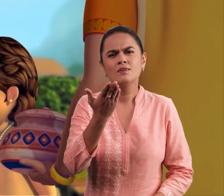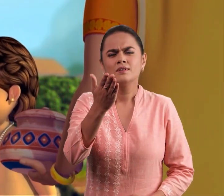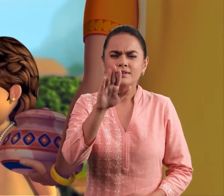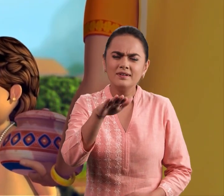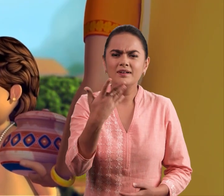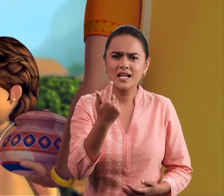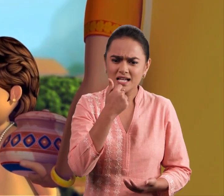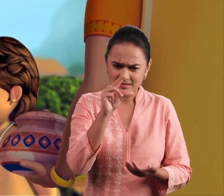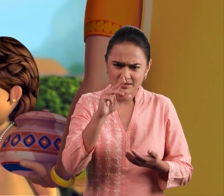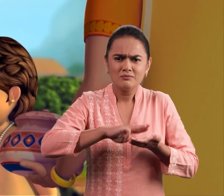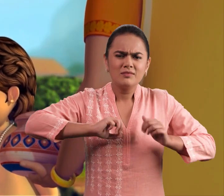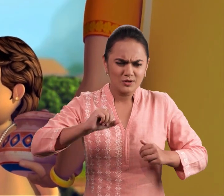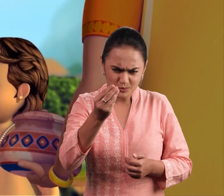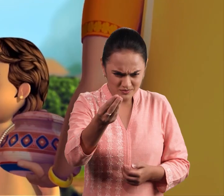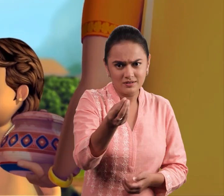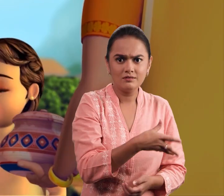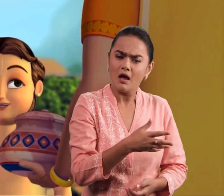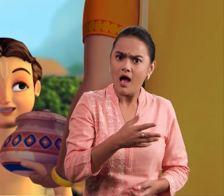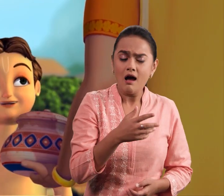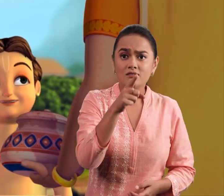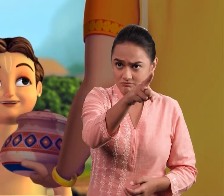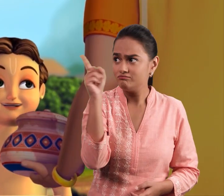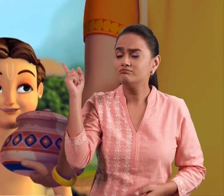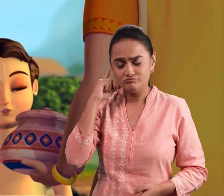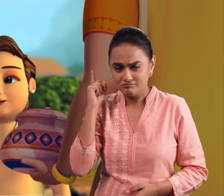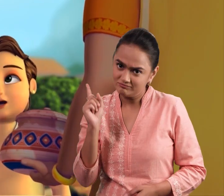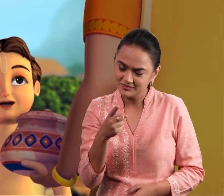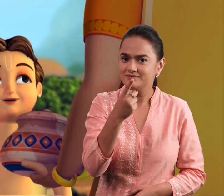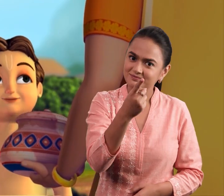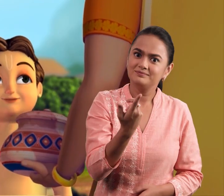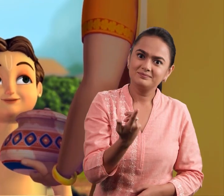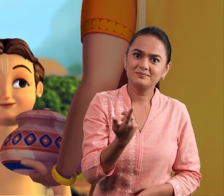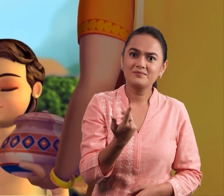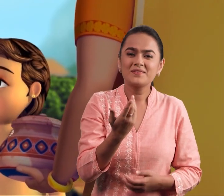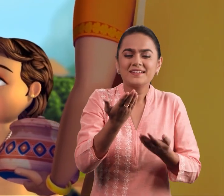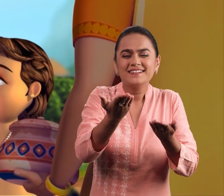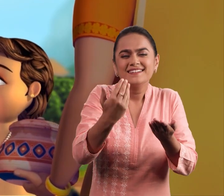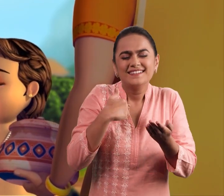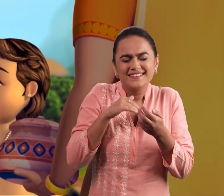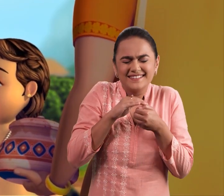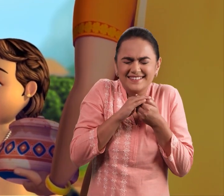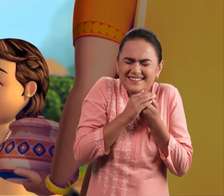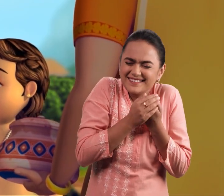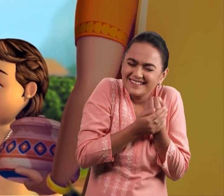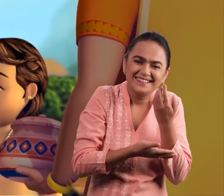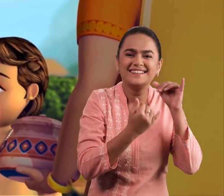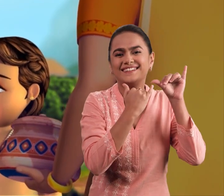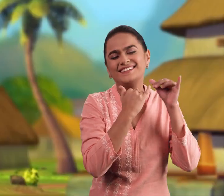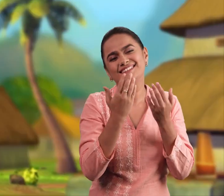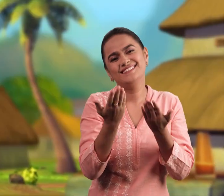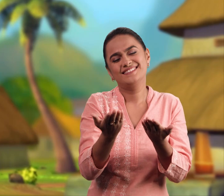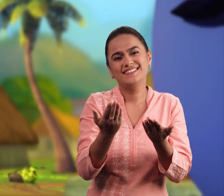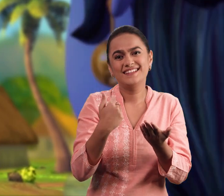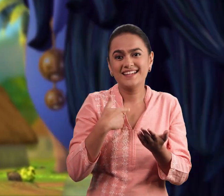ओ कोमल, कुछ रसगुल्ले मधु को भी तो दो। हाँ हाँ, तुम इनकी भी बात सुनो माँ। ओह मेरे प्यारे दुलारे